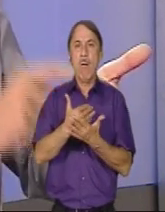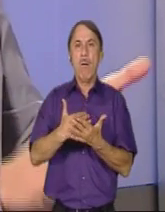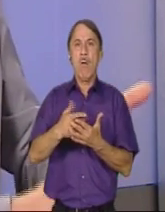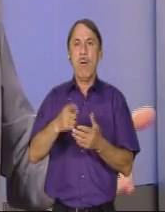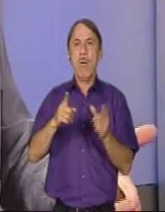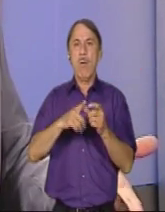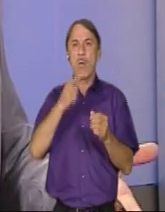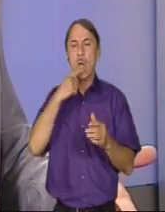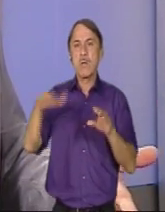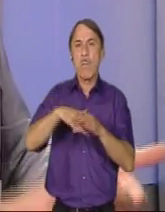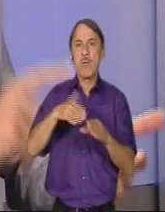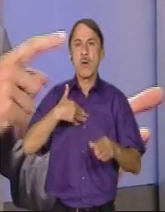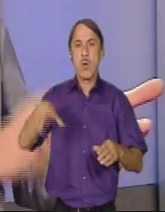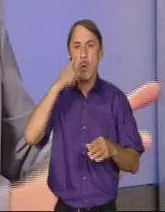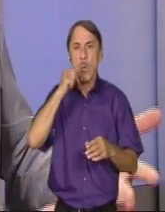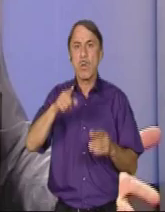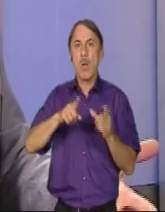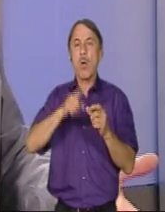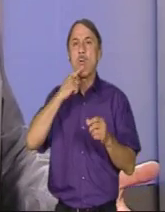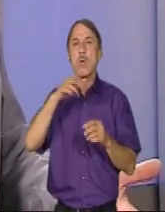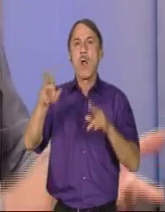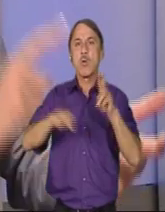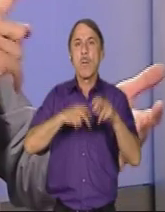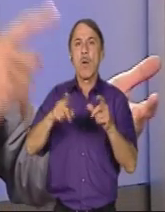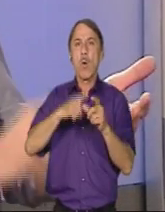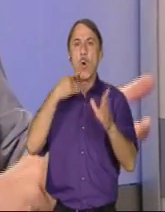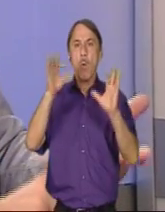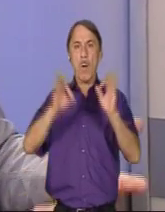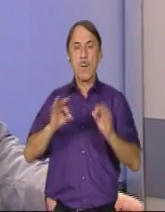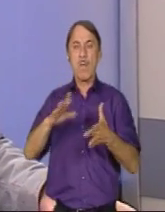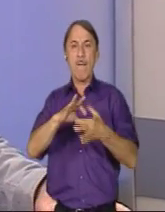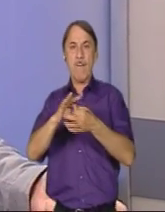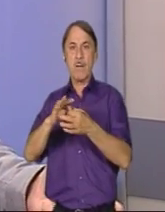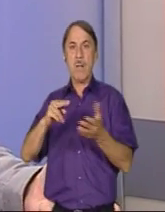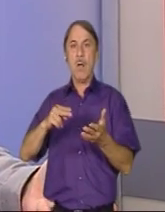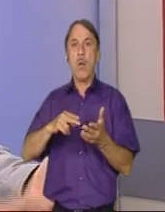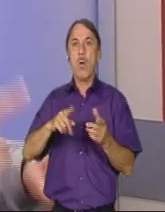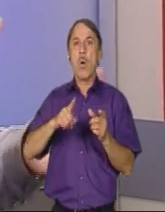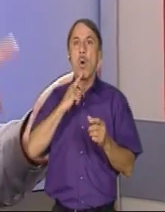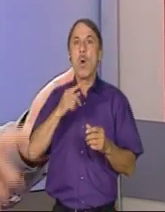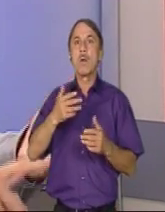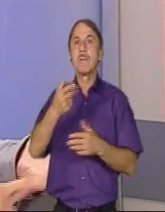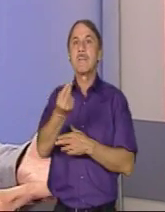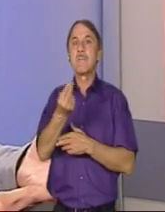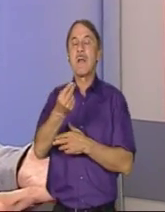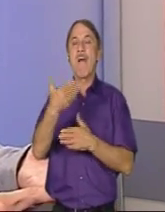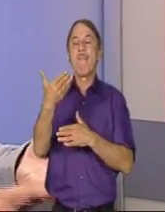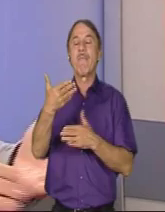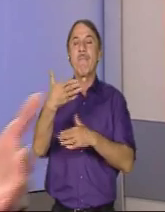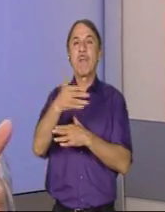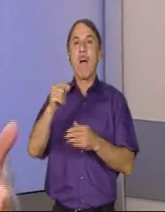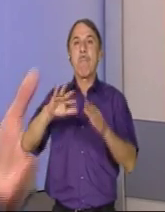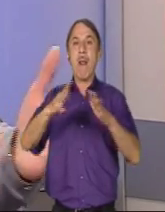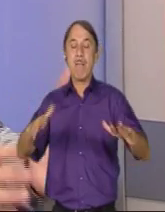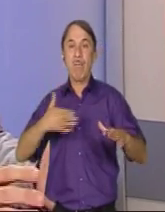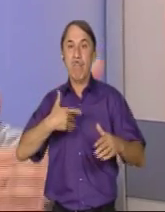nivou, koji zapošljava naše ljude, koji zapošljava naše dobavljače, koji ima bezbednosne veze naše vojske i policije, koja je najjača srpska firma na Balkanu,